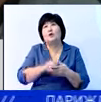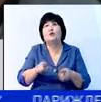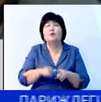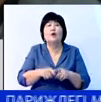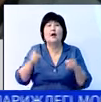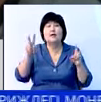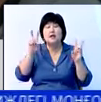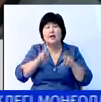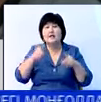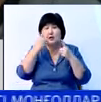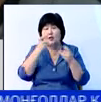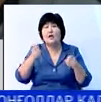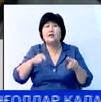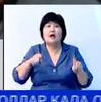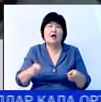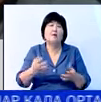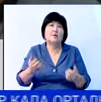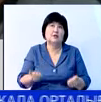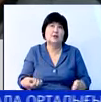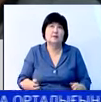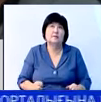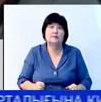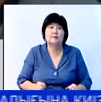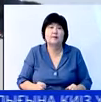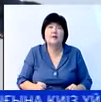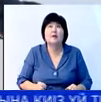іздеу жарияланып, қамауға бірақ алынған.